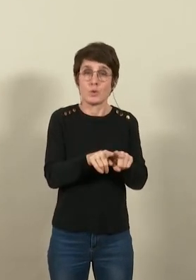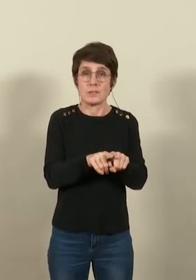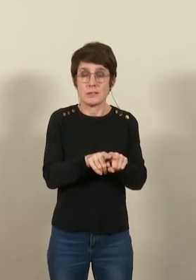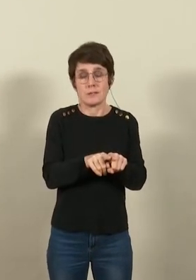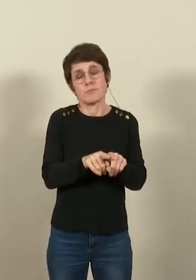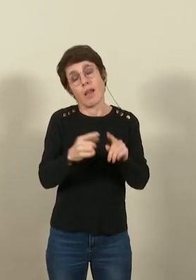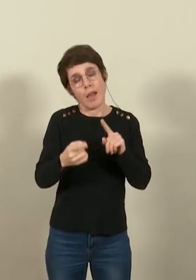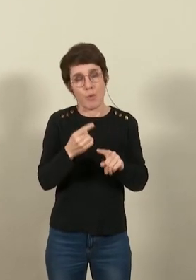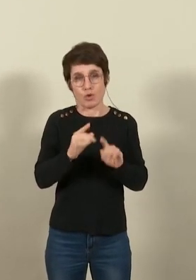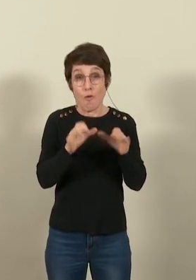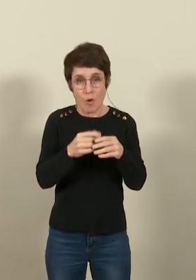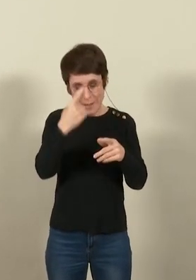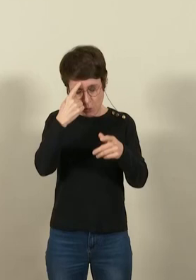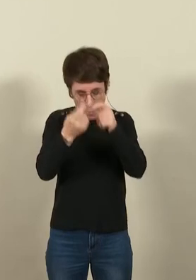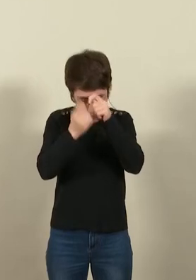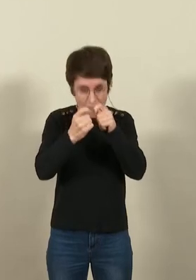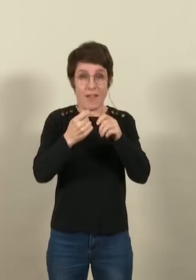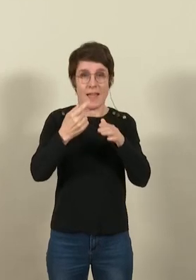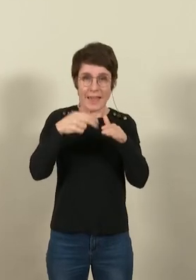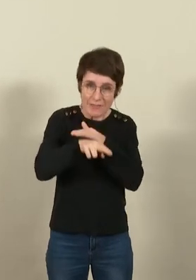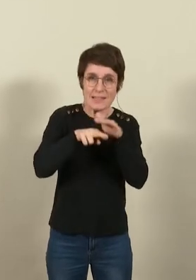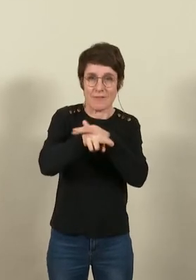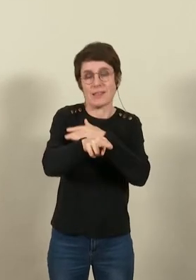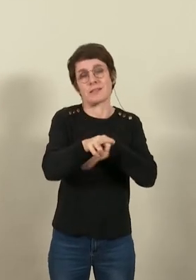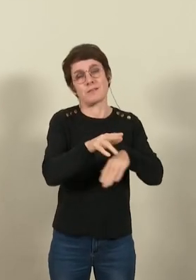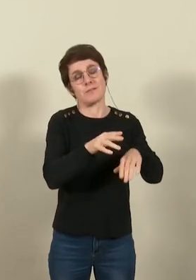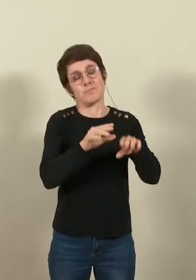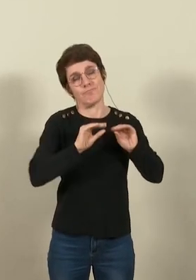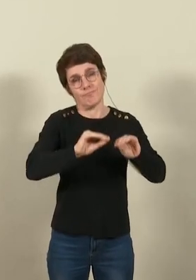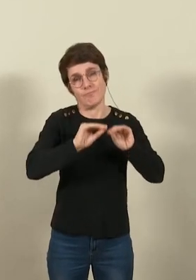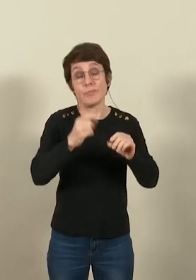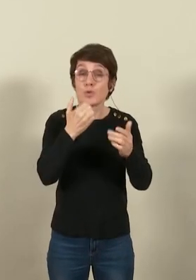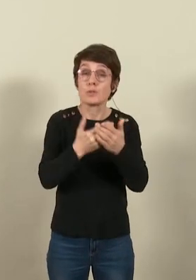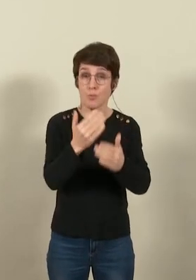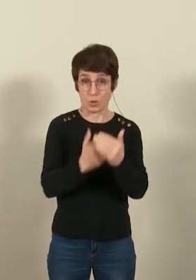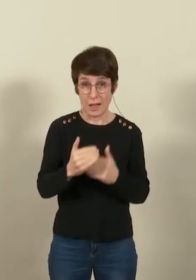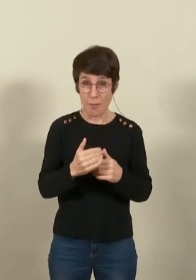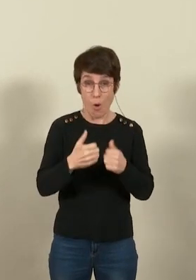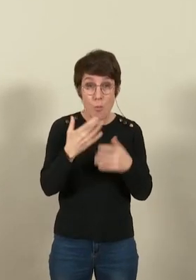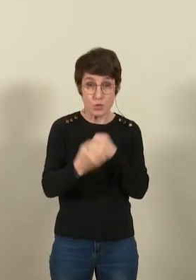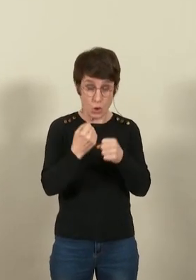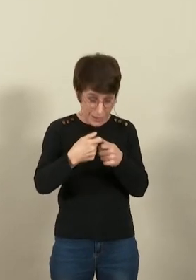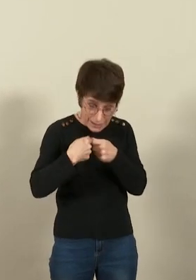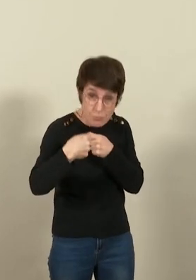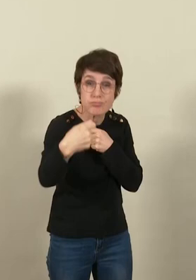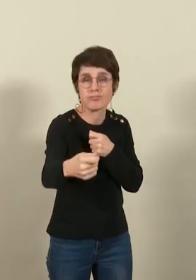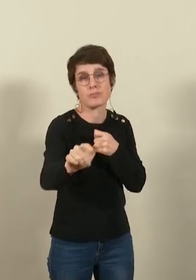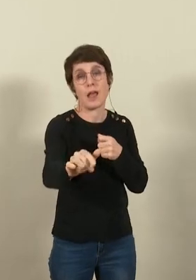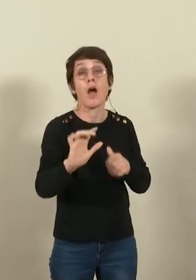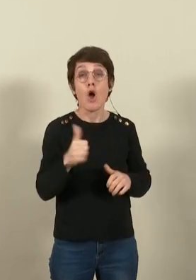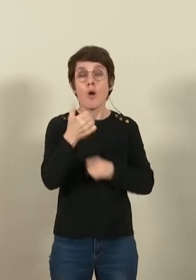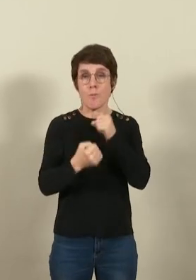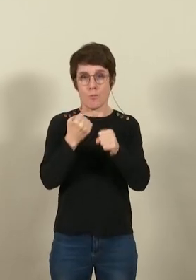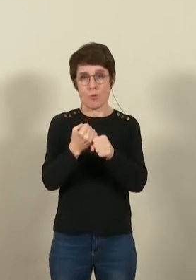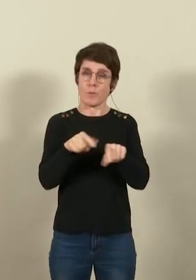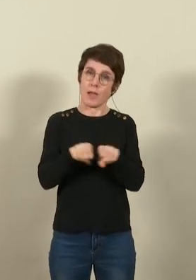rappels assez souvent c'est important de plus c'est pour ça aussi que le plan va sur plusieurs années la première année elle a vocation à faire un